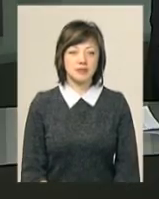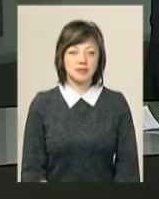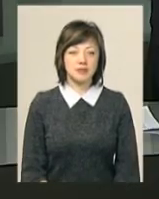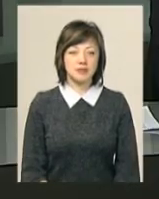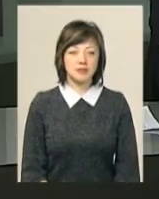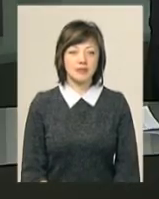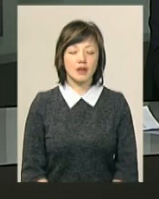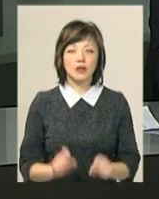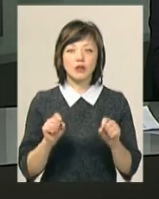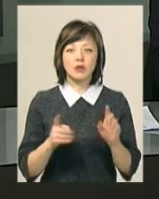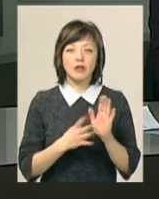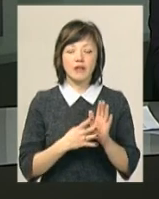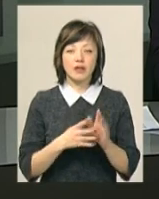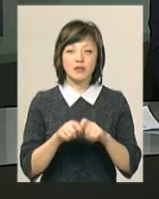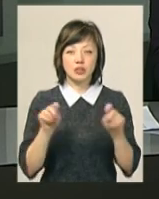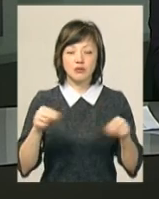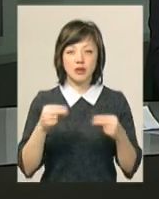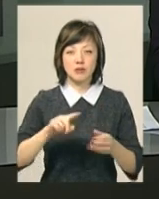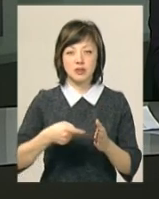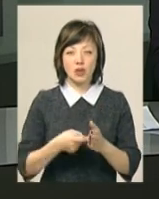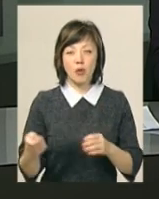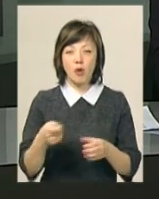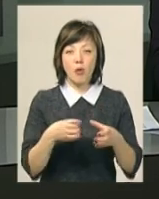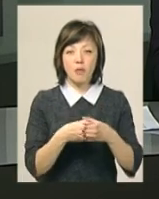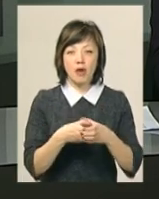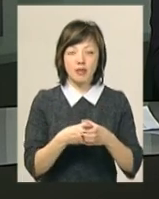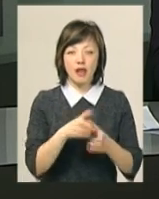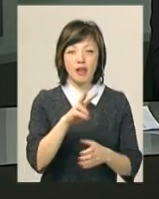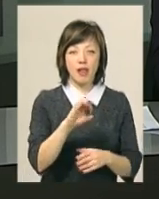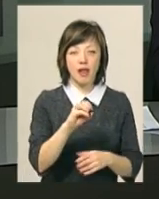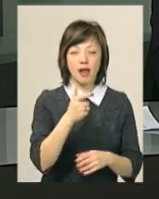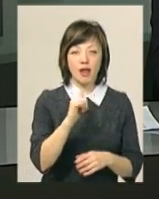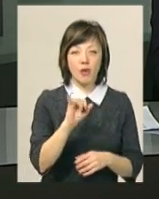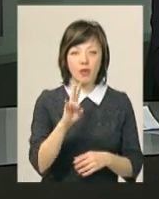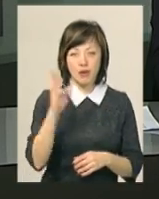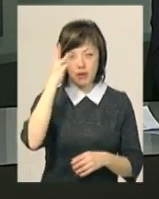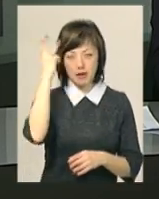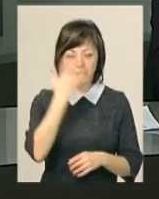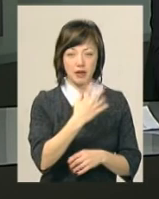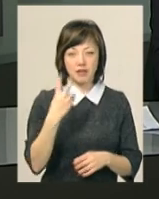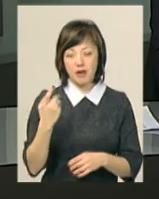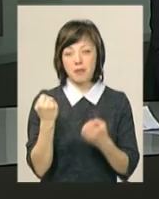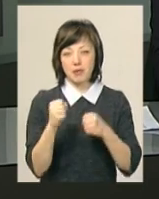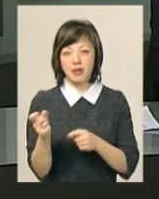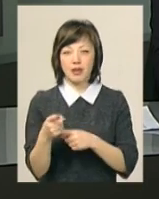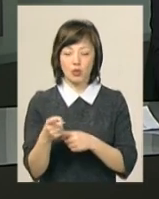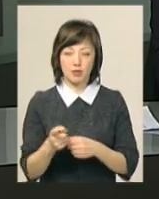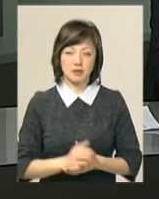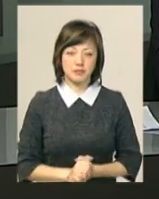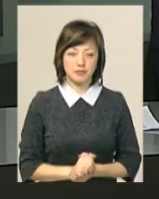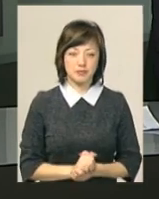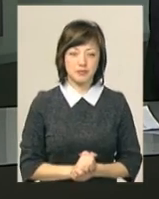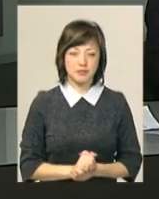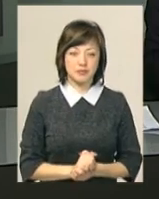Золото 9-го відкритого чемпіонату міста з хокею здобула команда «Легіон Хмельницький», яка з рахунком 5-2 перемогла «Тернопільських галицьких ведмедів».